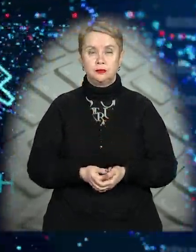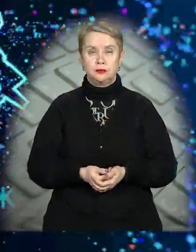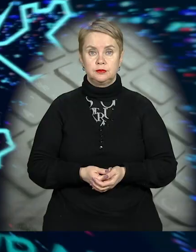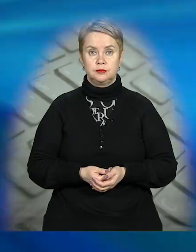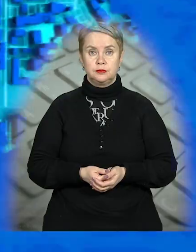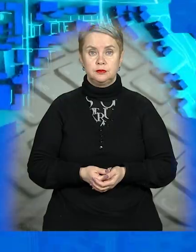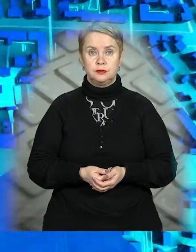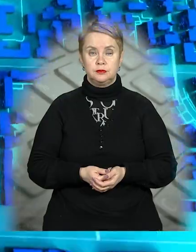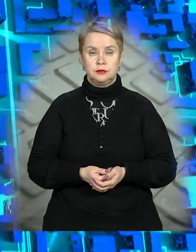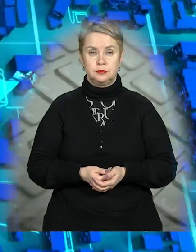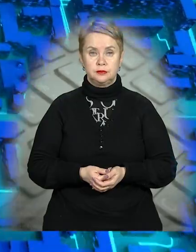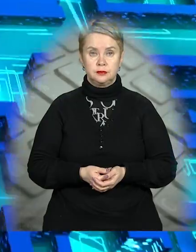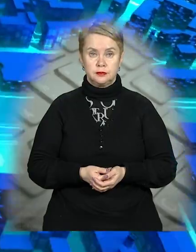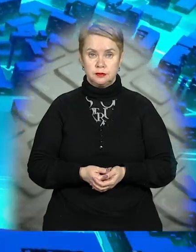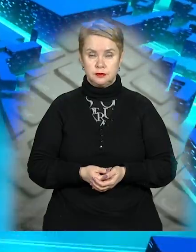Музика